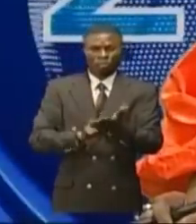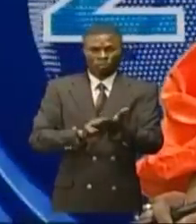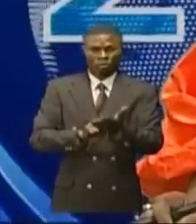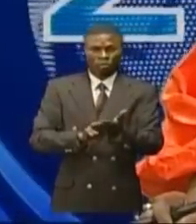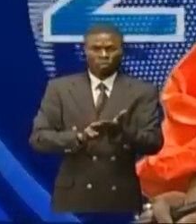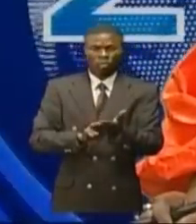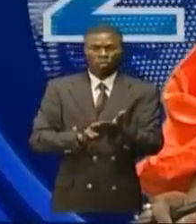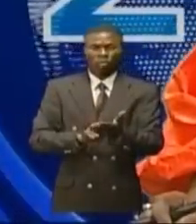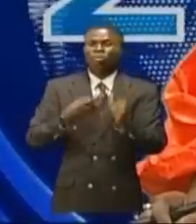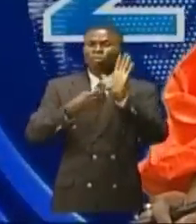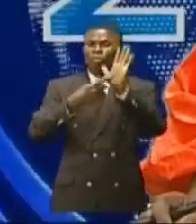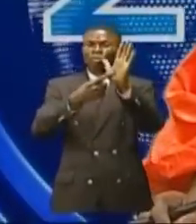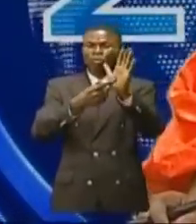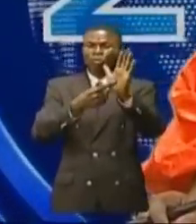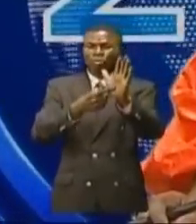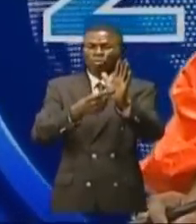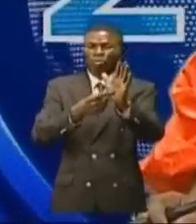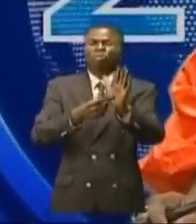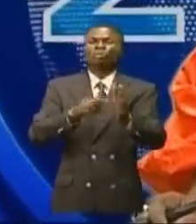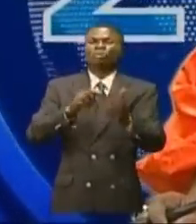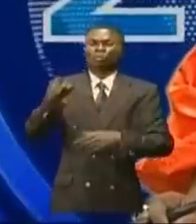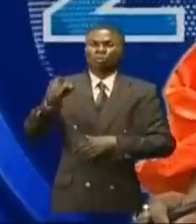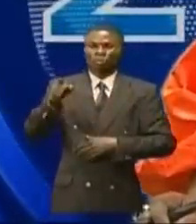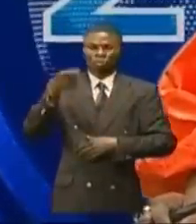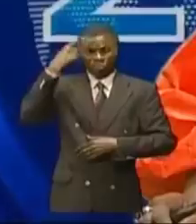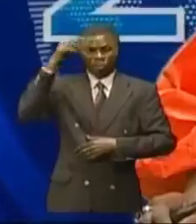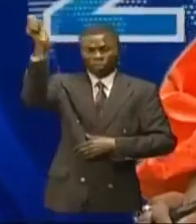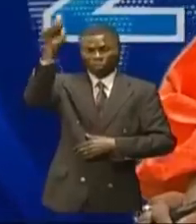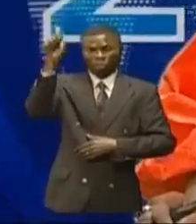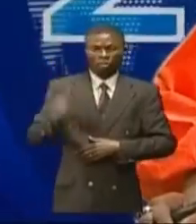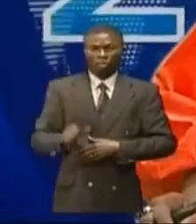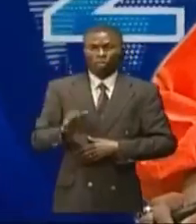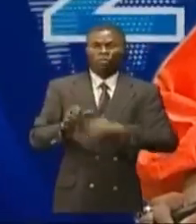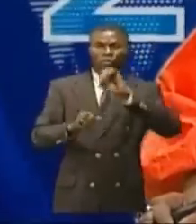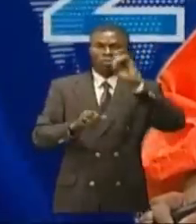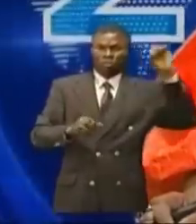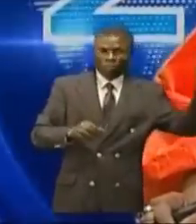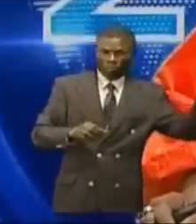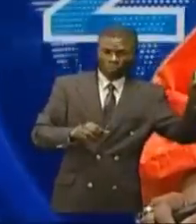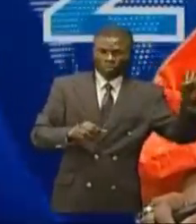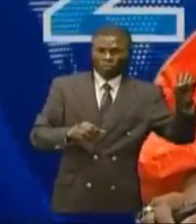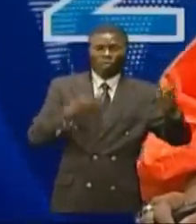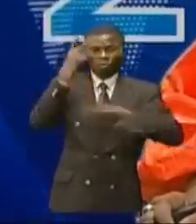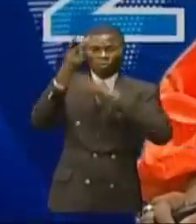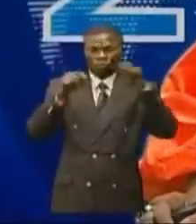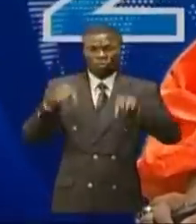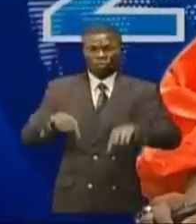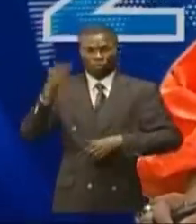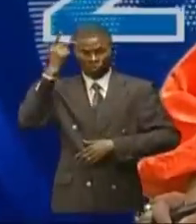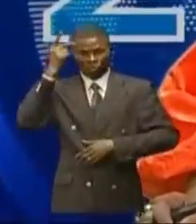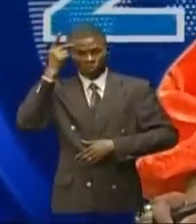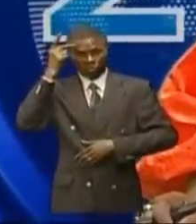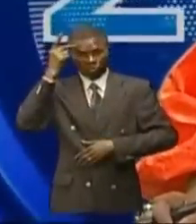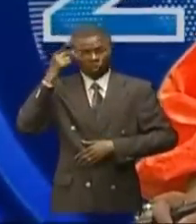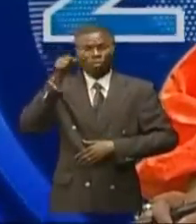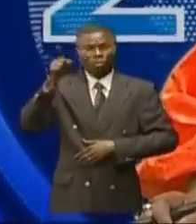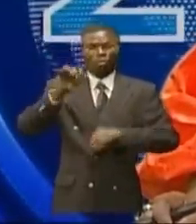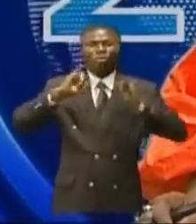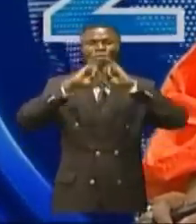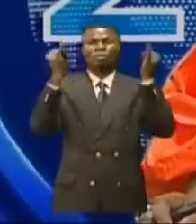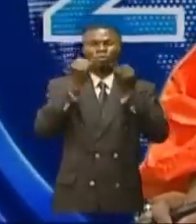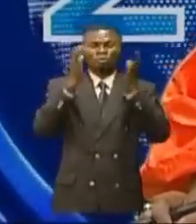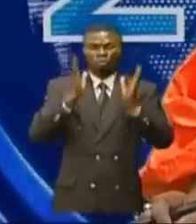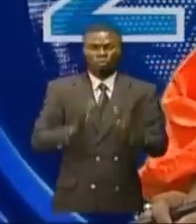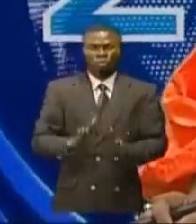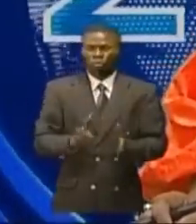sont du représentant régional de l'ONUDI pour l'Afrique de l'Ouest lors de son passage à Kinshasa. Pour lui, l'industrialisation